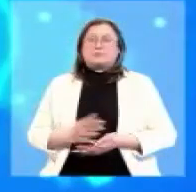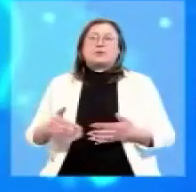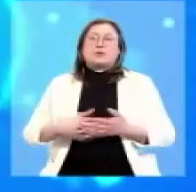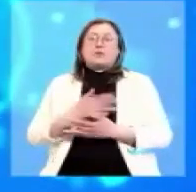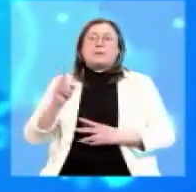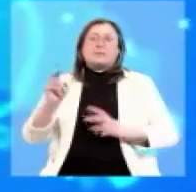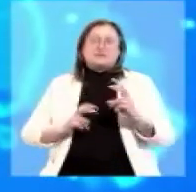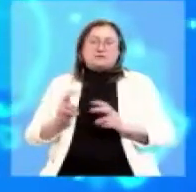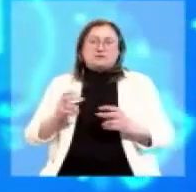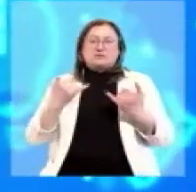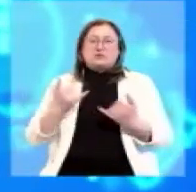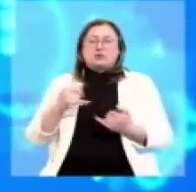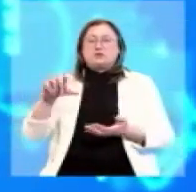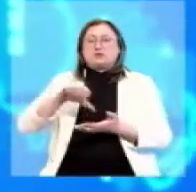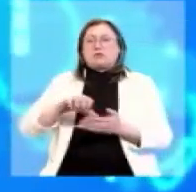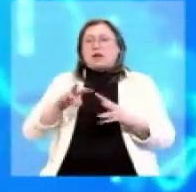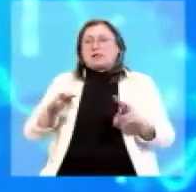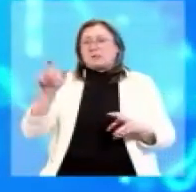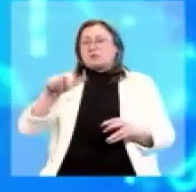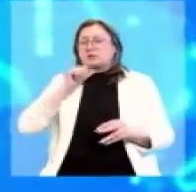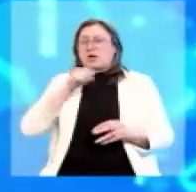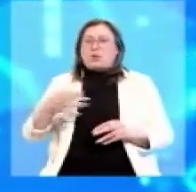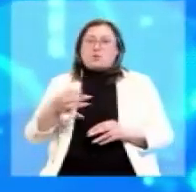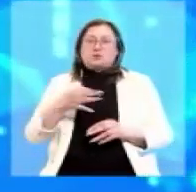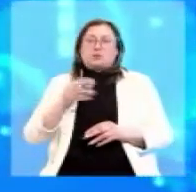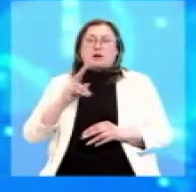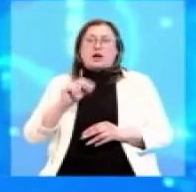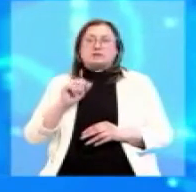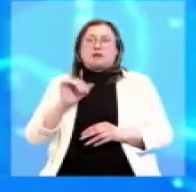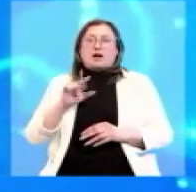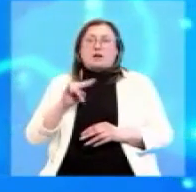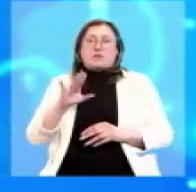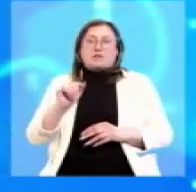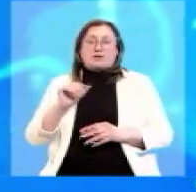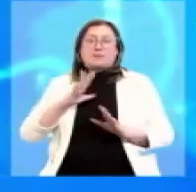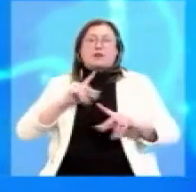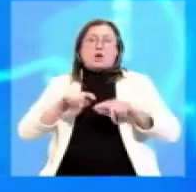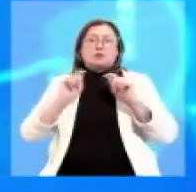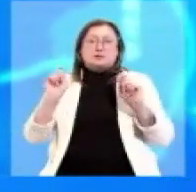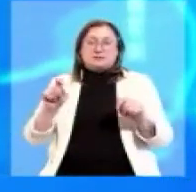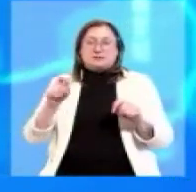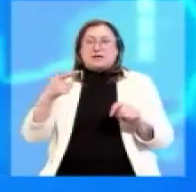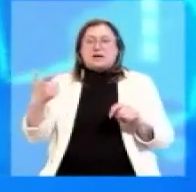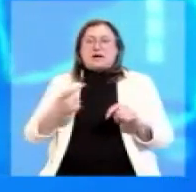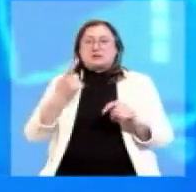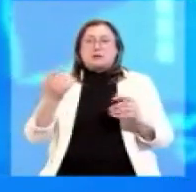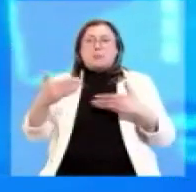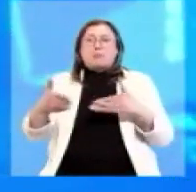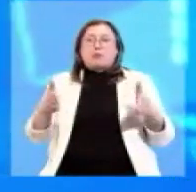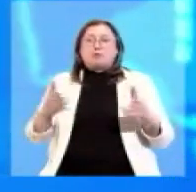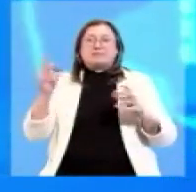Новое производство. Сегодня с участием акима Кустанайской области Кумара Аксакалова состоялось открытие газооблачного